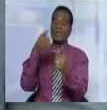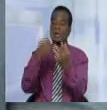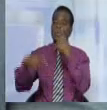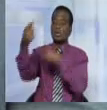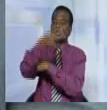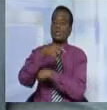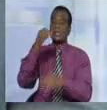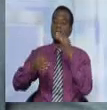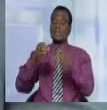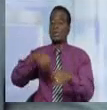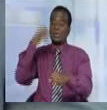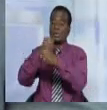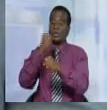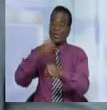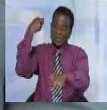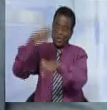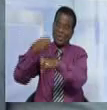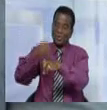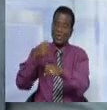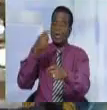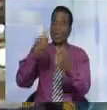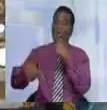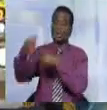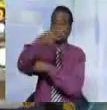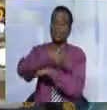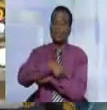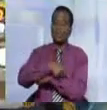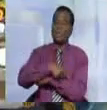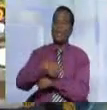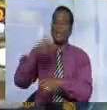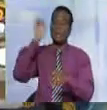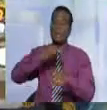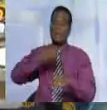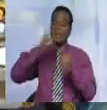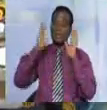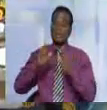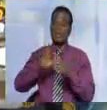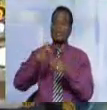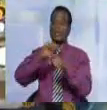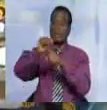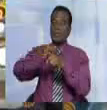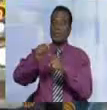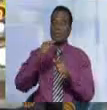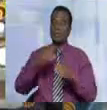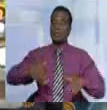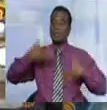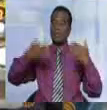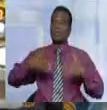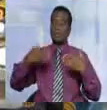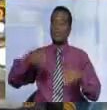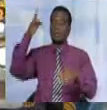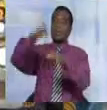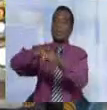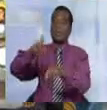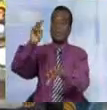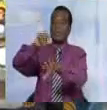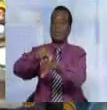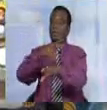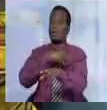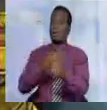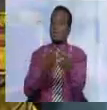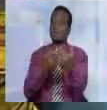nous mettons au travail dès aujourd'hui. Les bénéficiaires de cette formation se réjouissent de leur participation